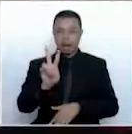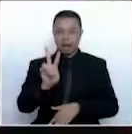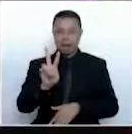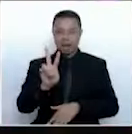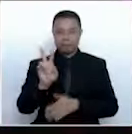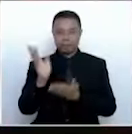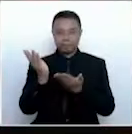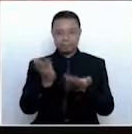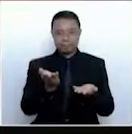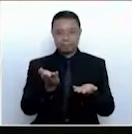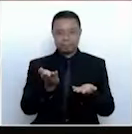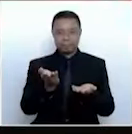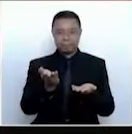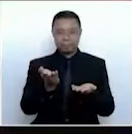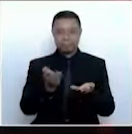2.